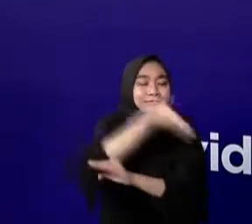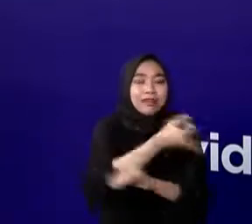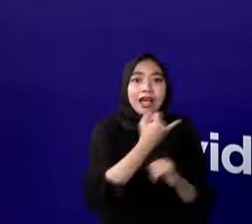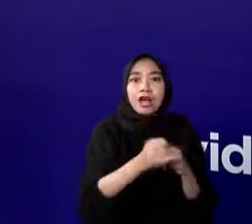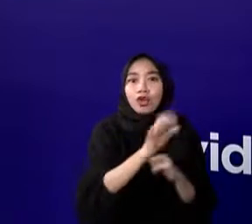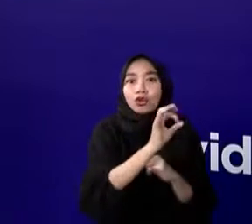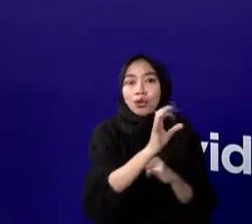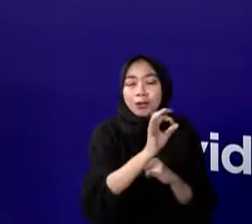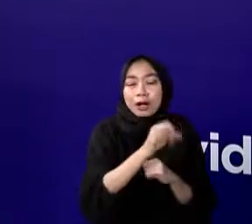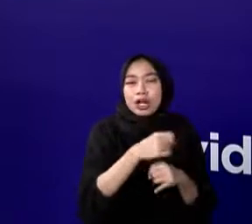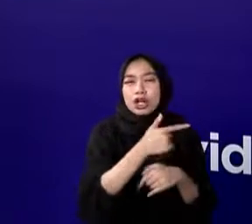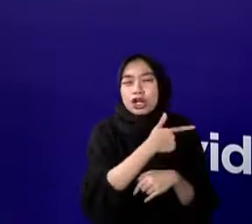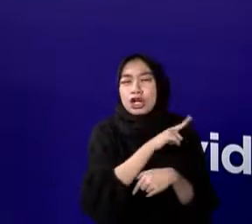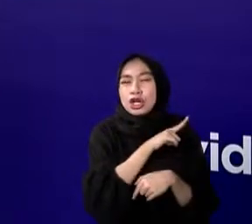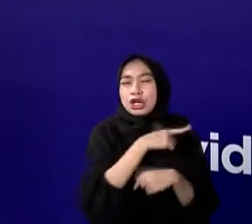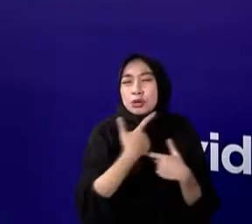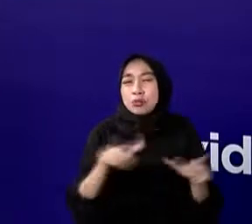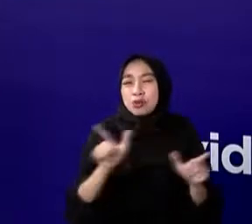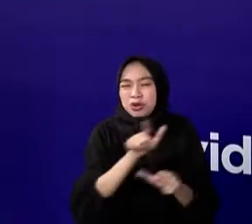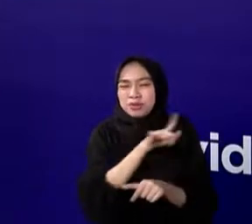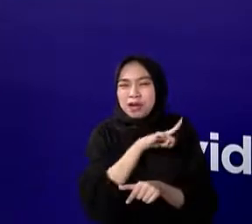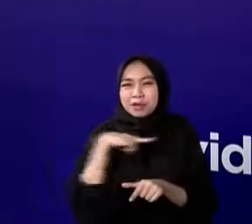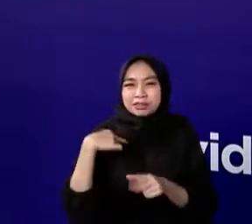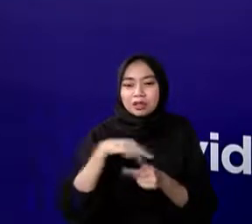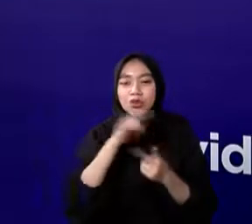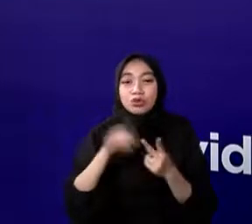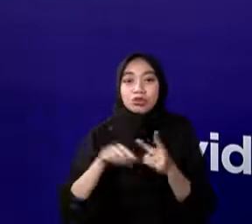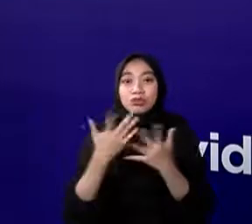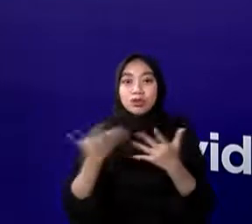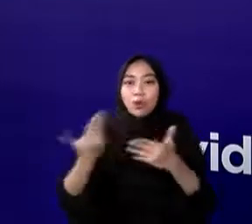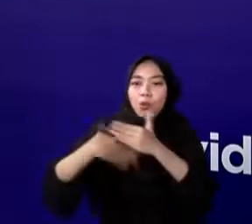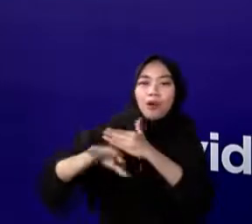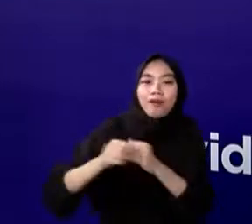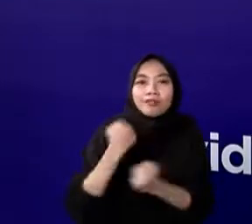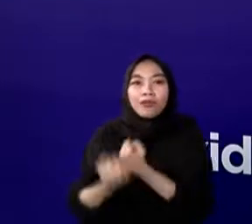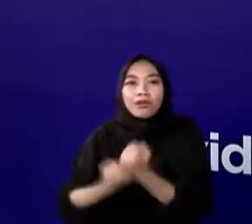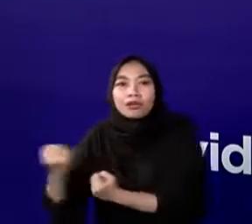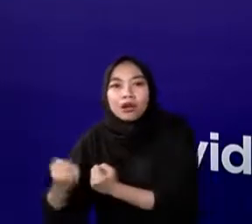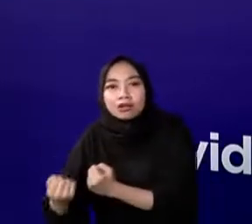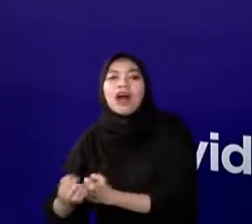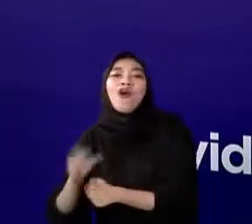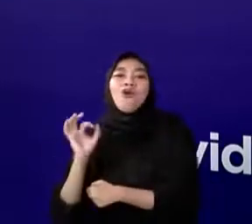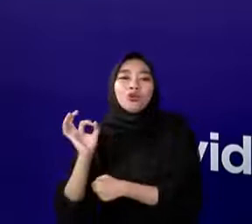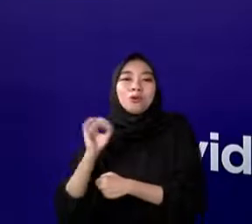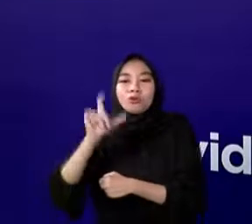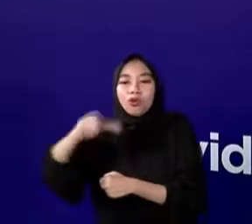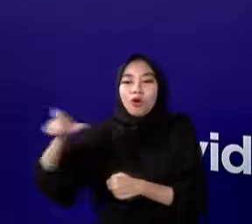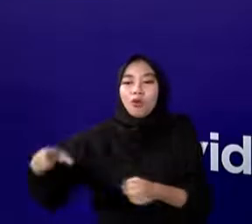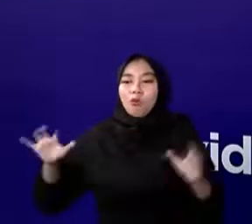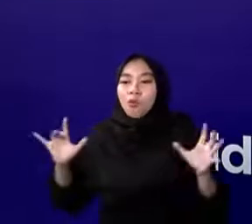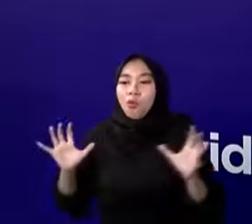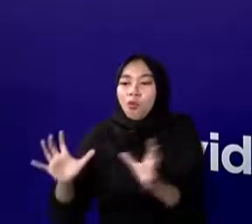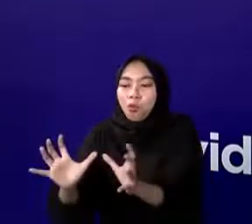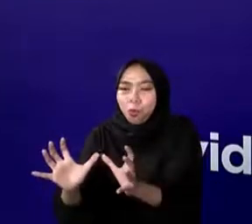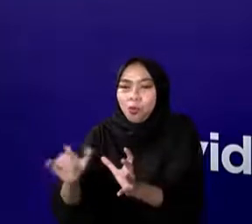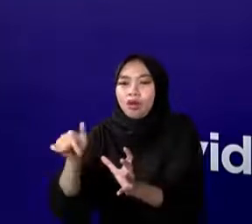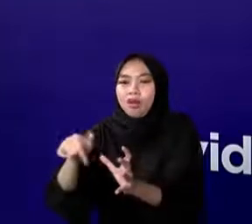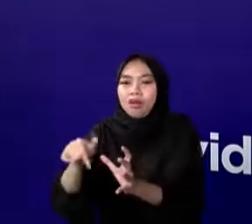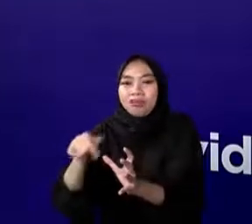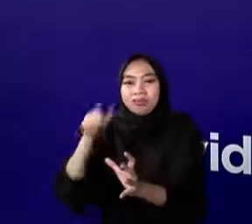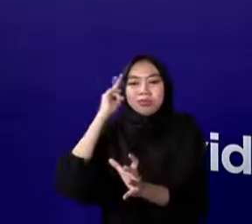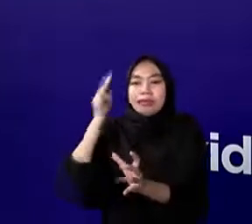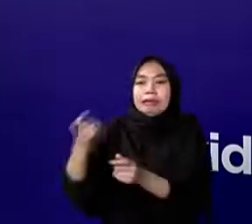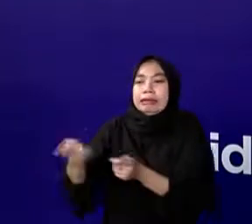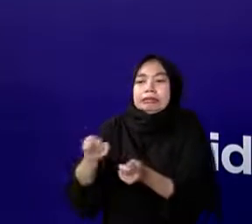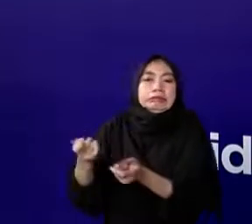Oktober lalu dan meningkatnya aktivitas masyarakat juga berpotensi untuk menimbulkan kerumunan pun semakin tidak